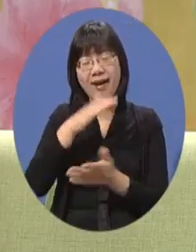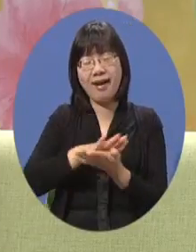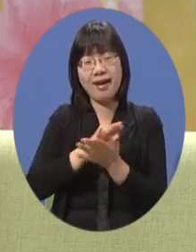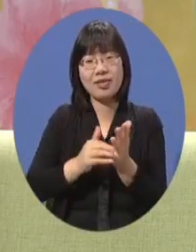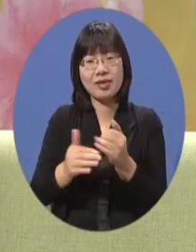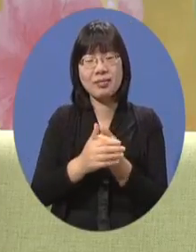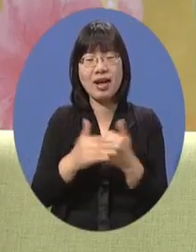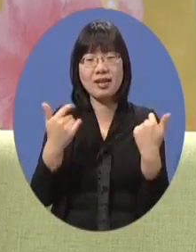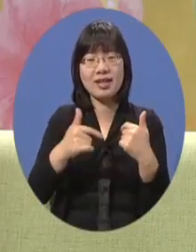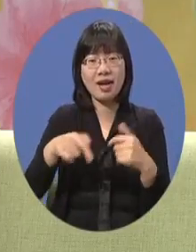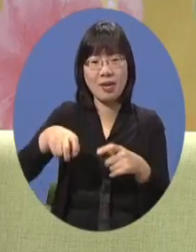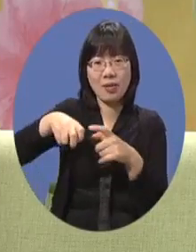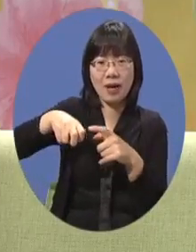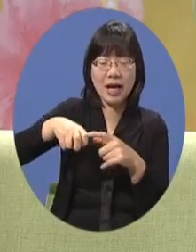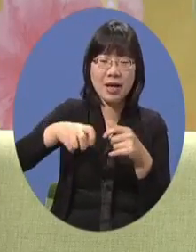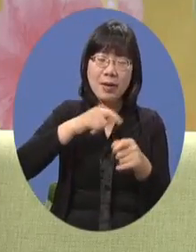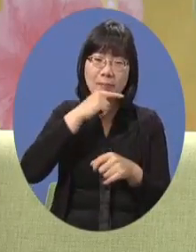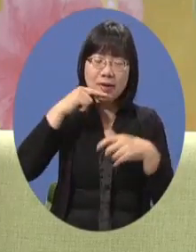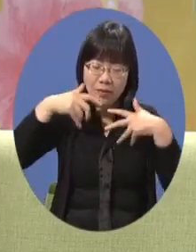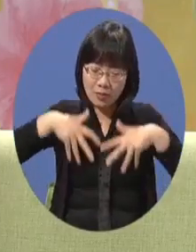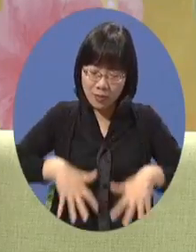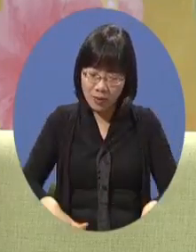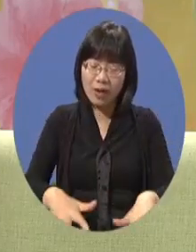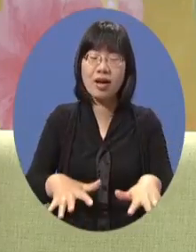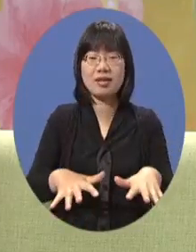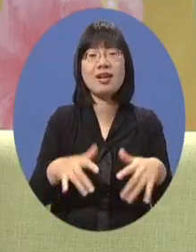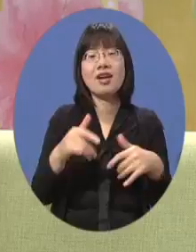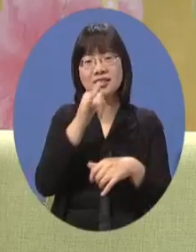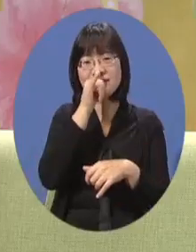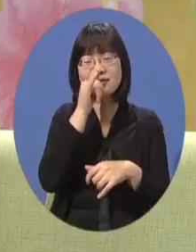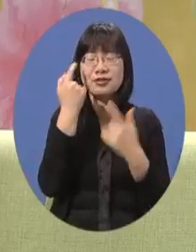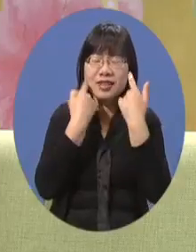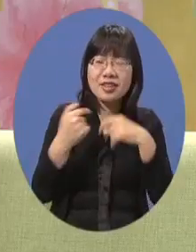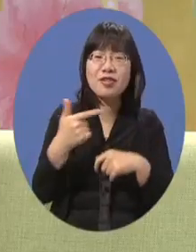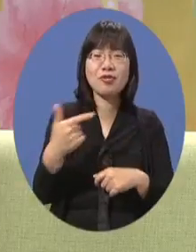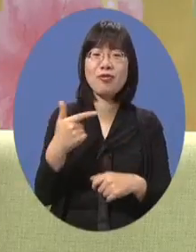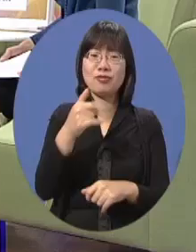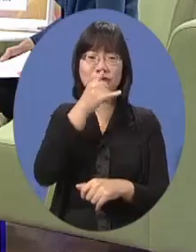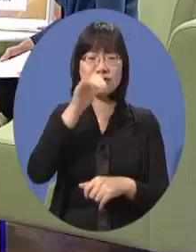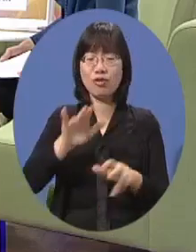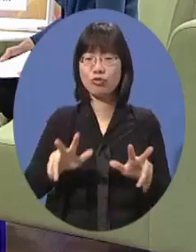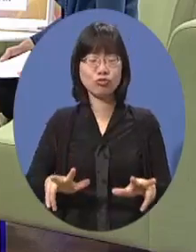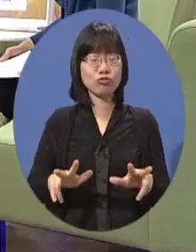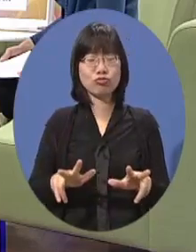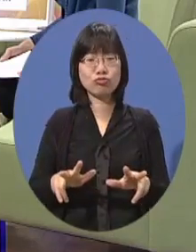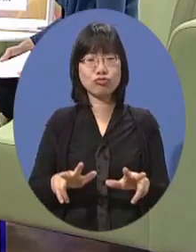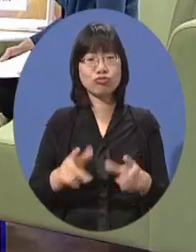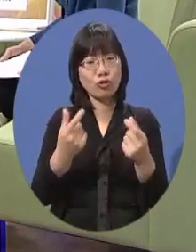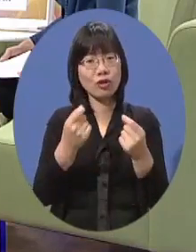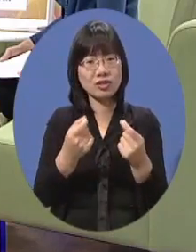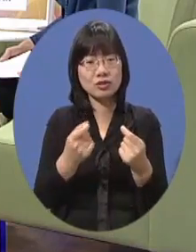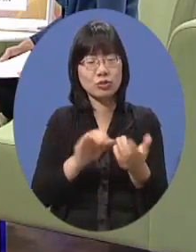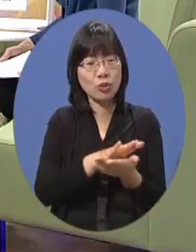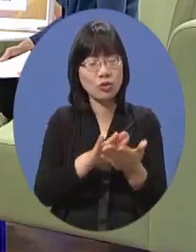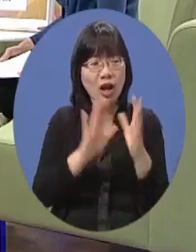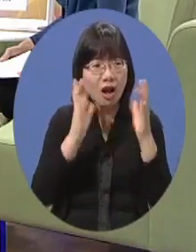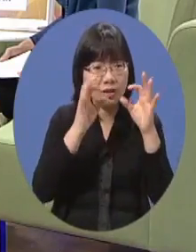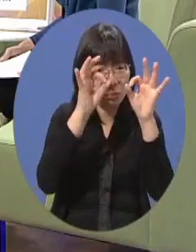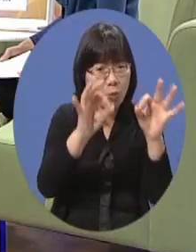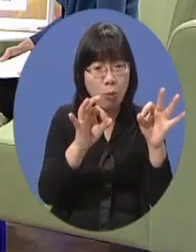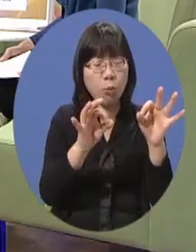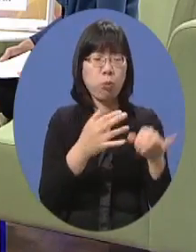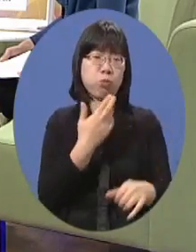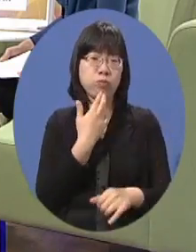항상 피 철철 흐르고 막 붙이고 다니고 그랬었는데 요즘에는 그런 요즘엔 그럴 수가 없는 게 찾아볼 수가 없어요. 계속 그